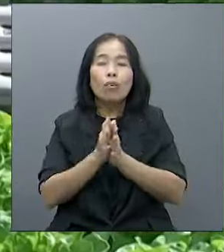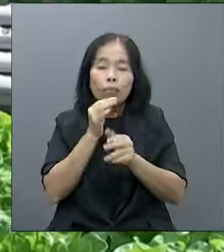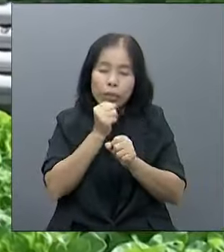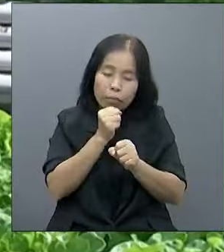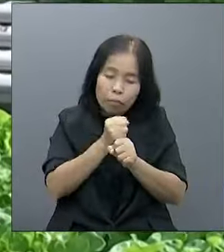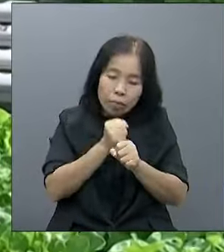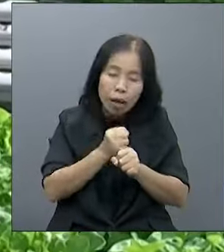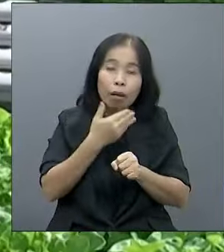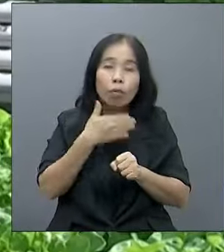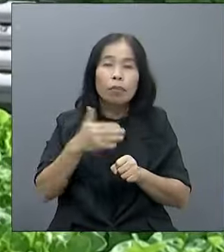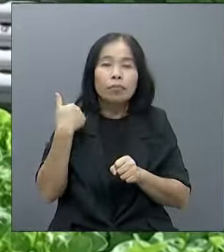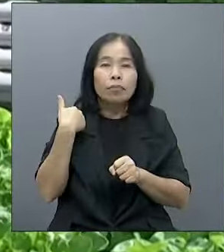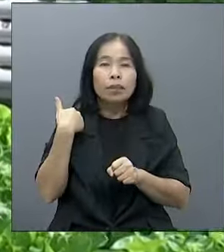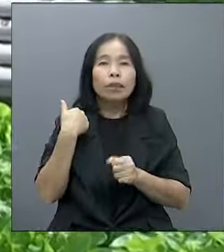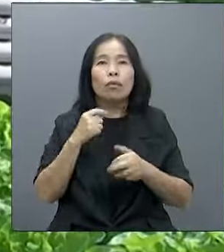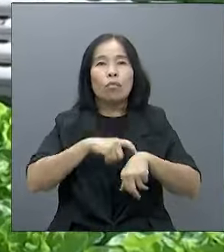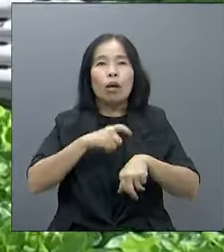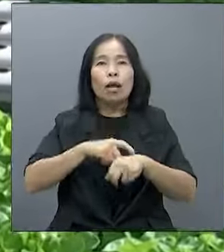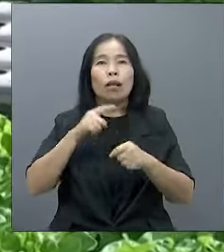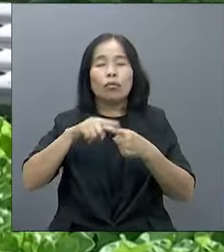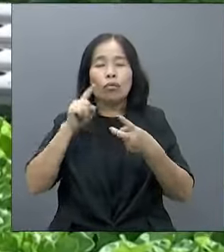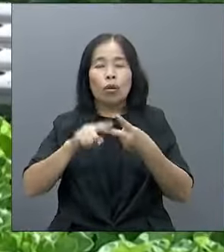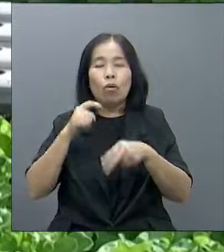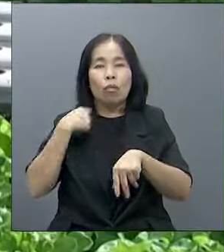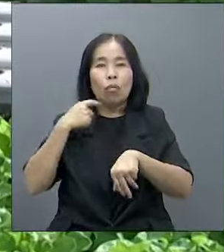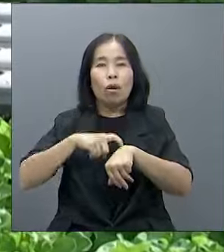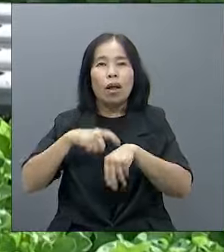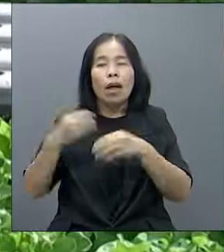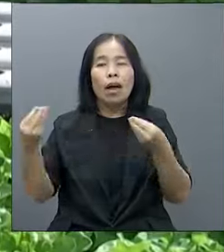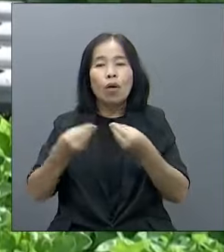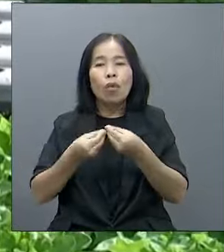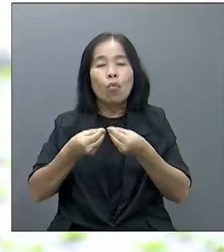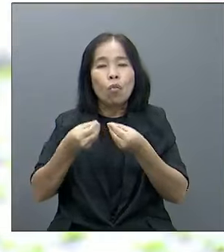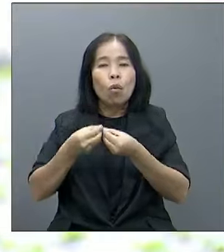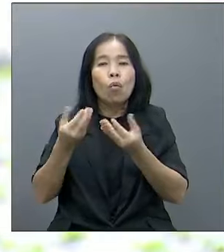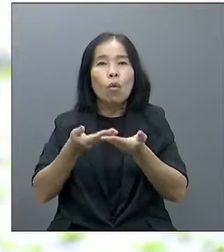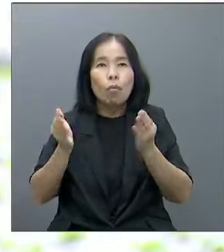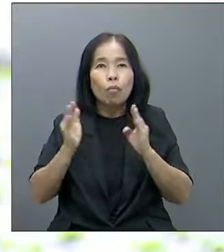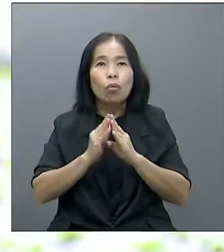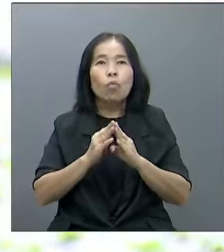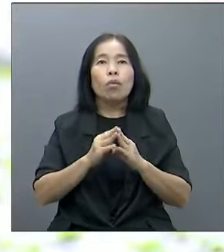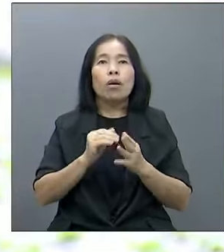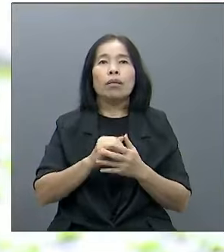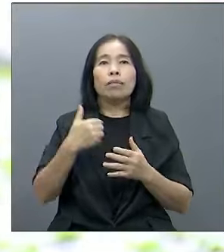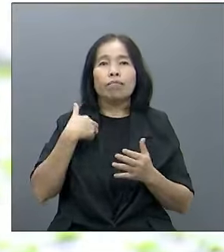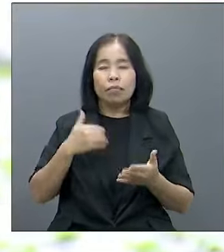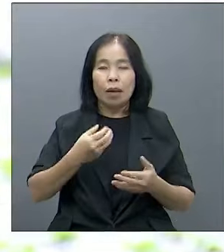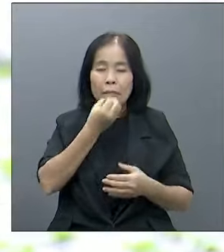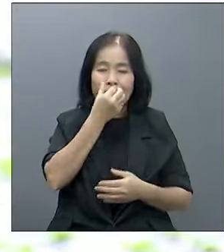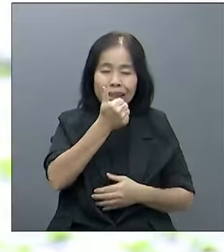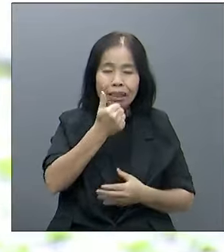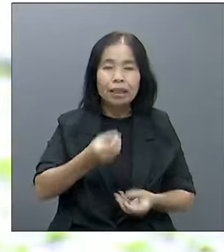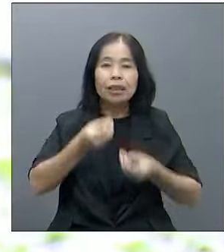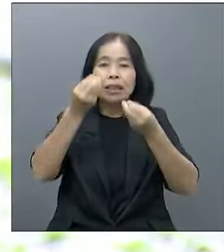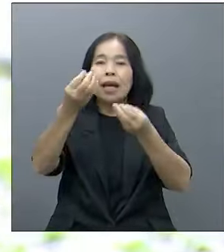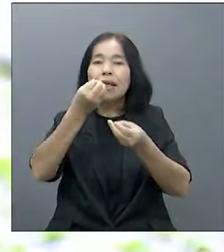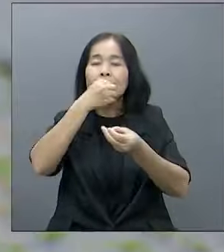อบแล้วเราก็มีเวลาอยู่กับครอบครัวแล้วเราก็ยังได้ส่งต่อผักดีๆให้ลูกค้าได้ทาน